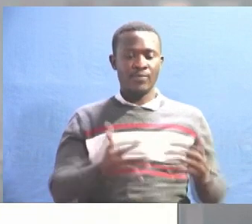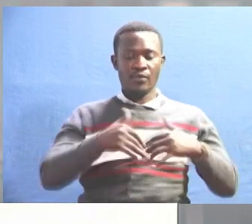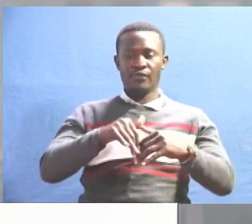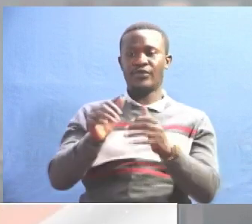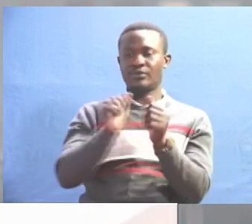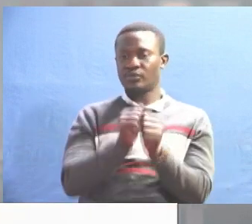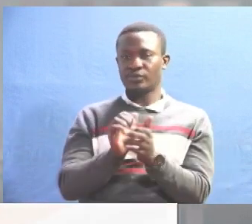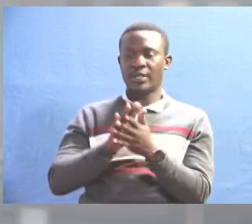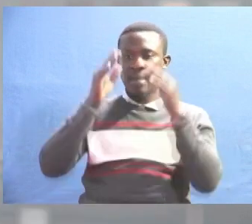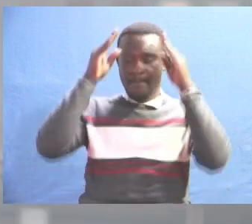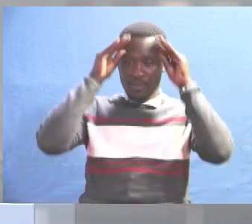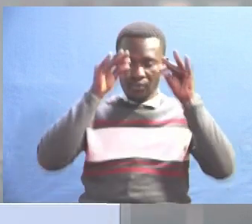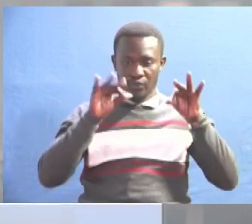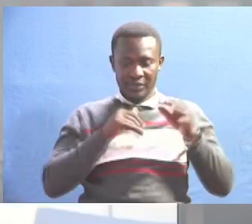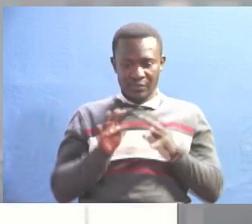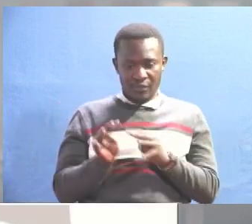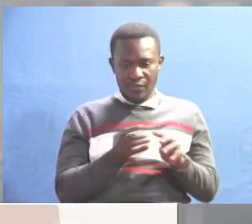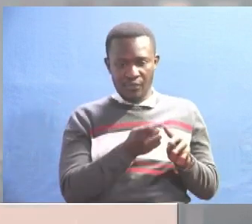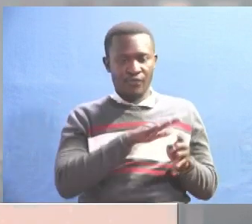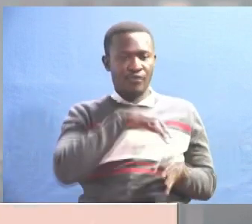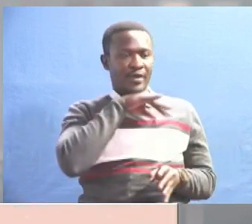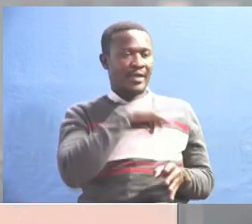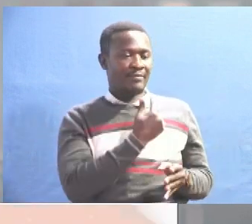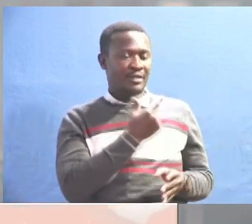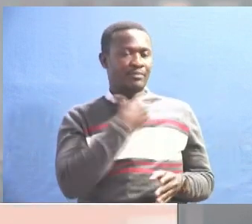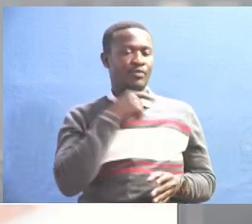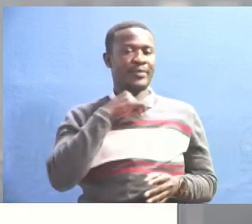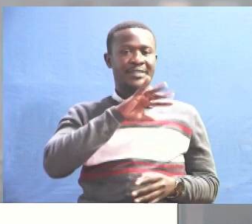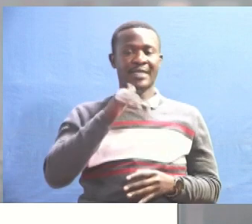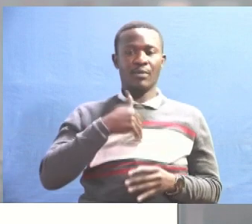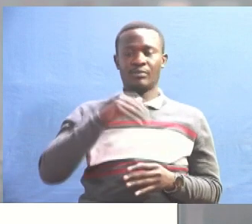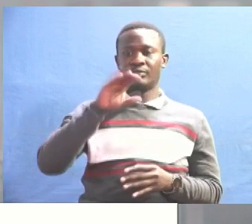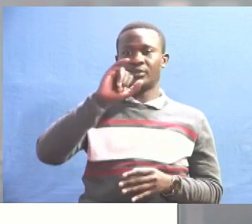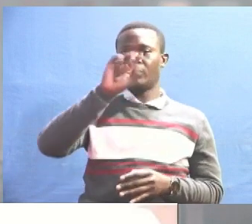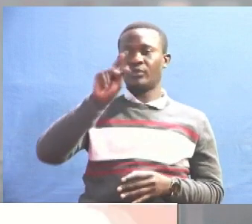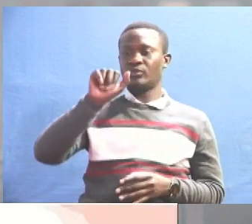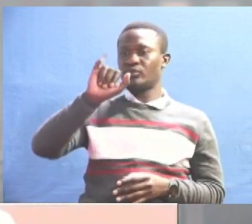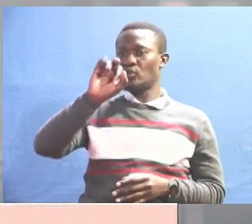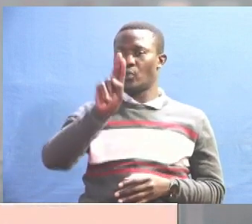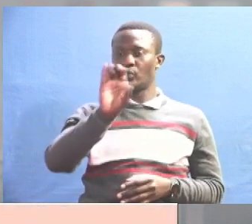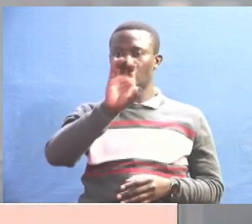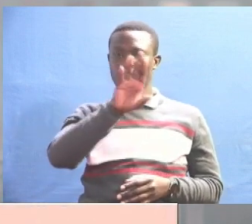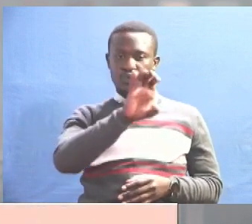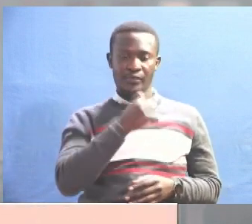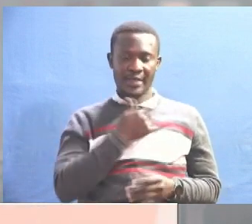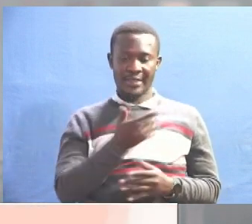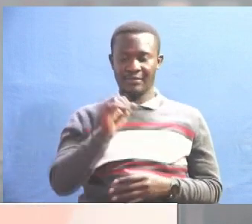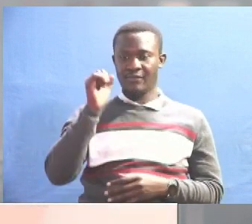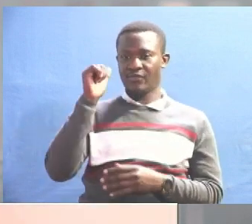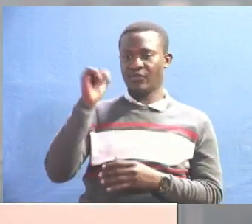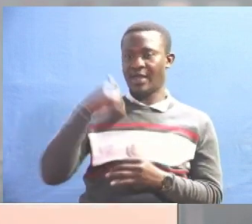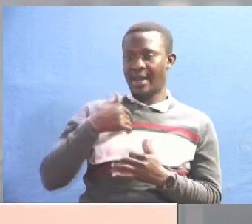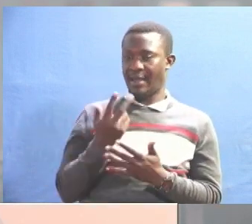wa Kiislamu tayari limejitenga na Odinga na kupendekeza mgombea wa Djibouti Mahmoud Ali Yusuf. Siasa hizi za